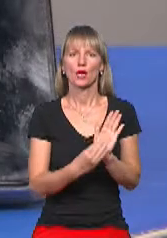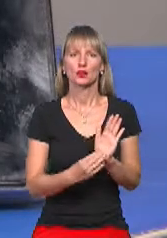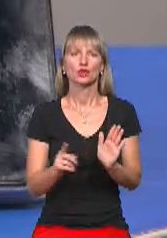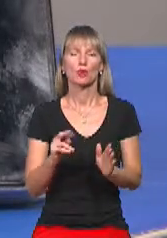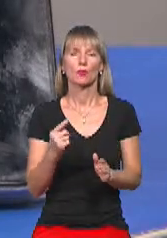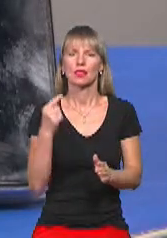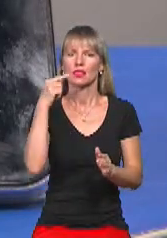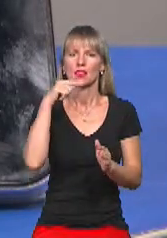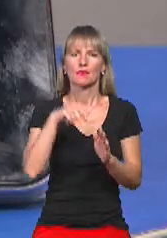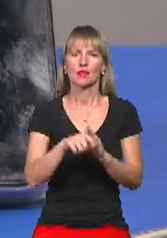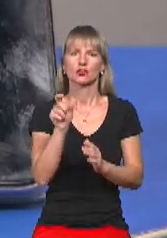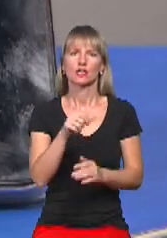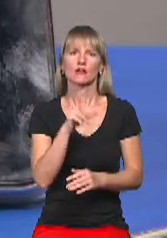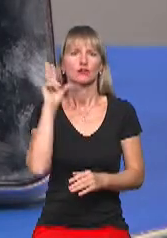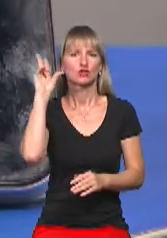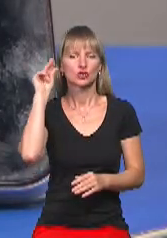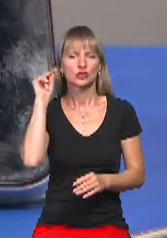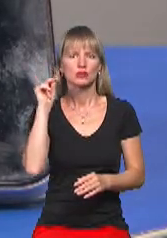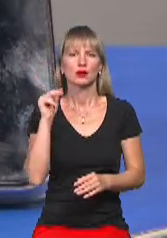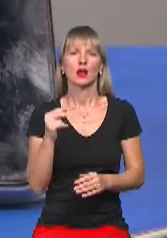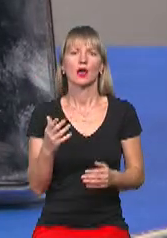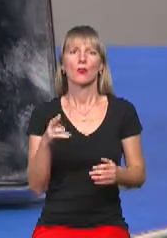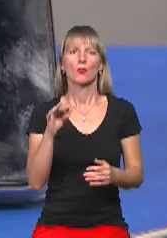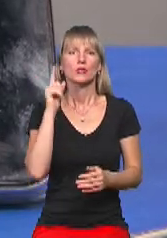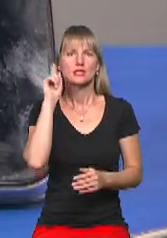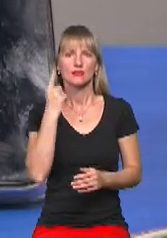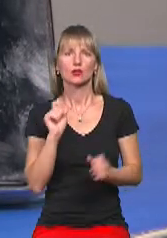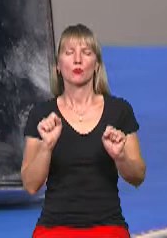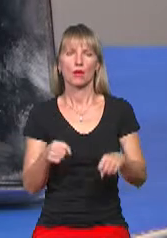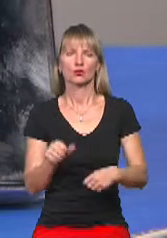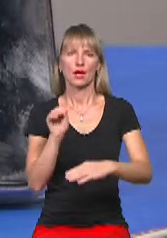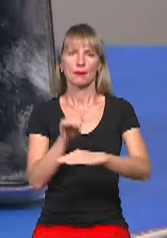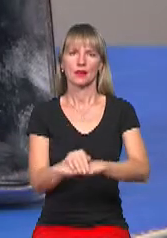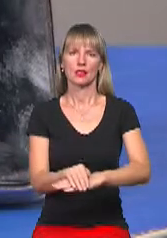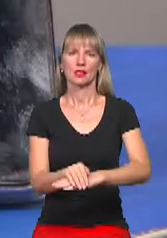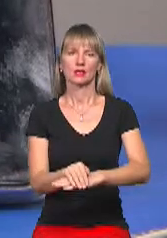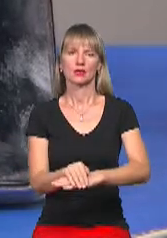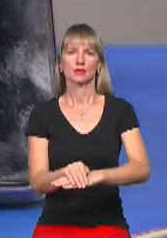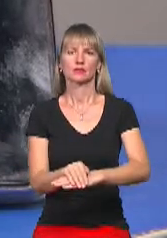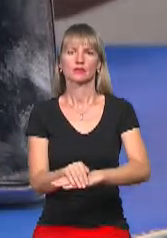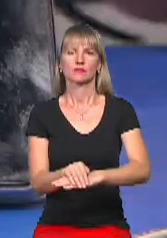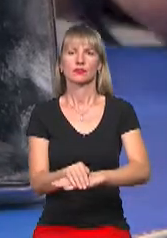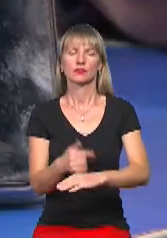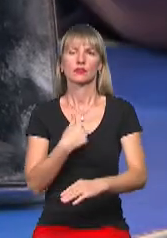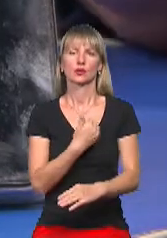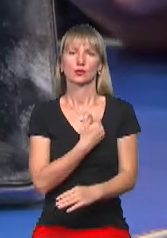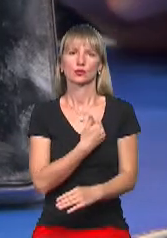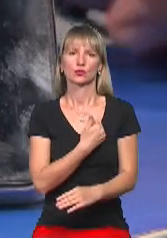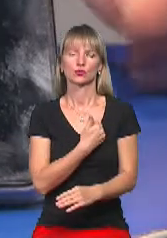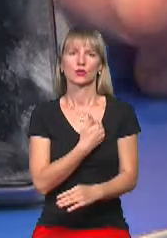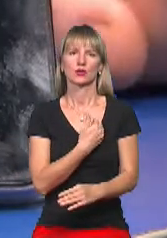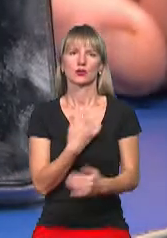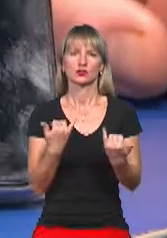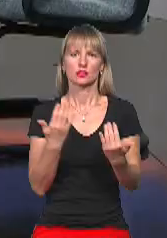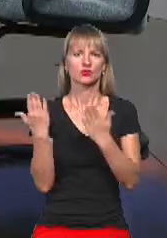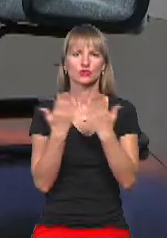то есть, чтобы не вникал человек в сами цифры, конкретно по цвету, можно определить, Так, от я хочу от прямо